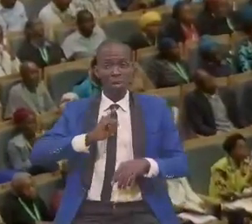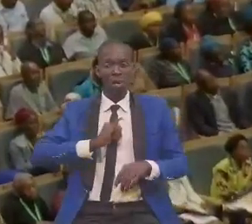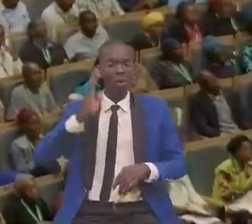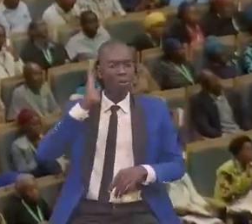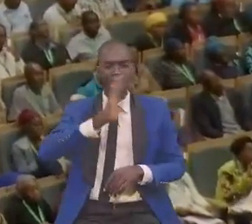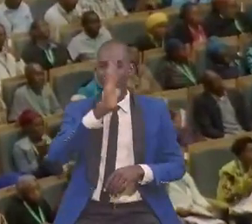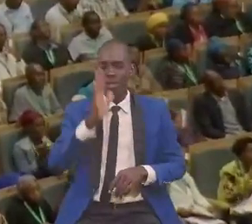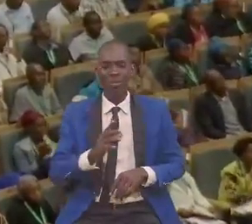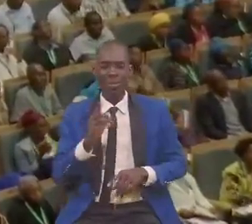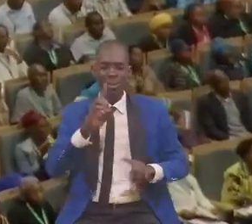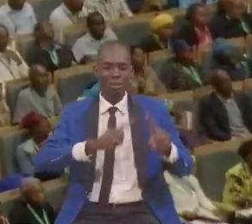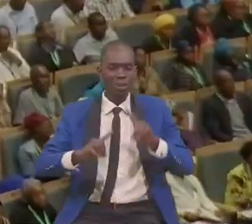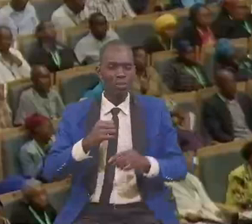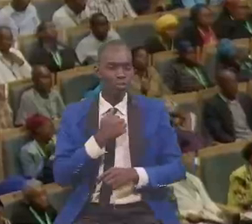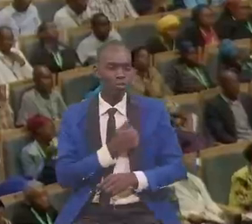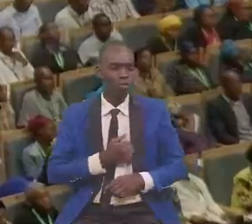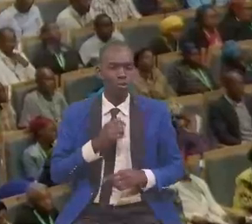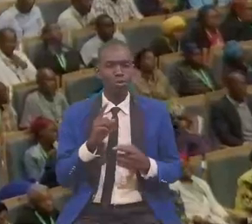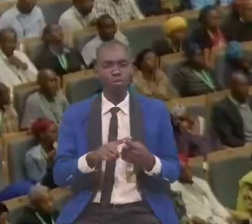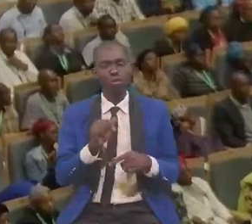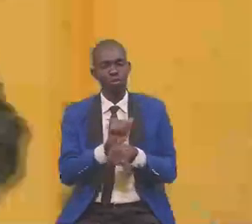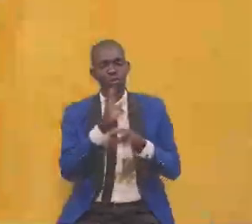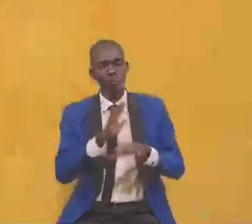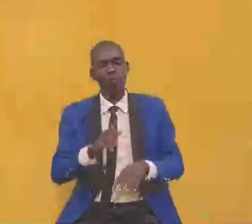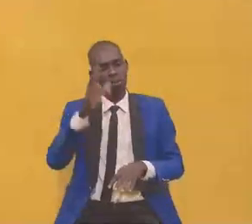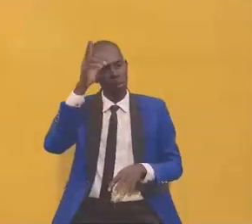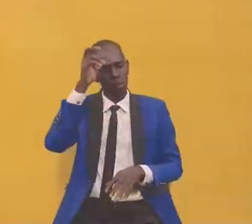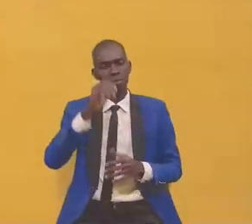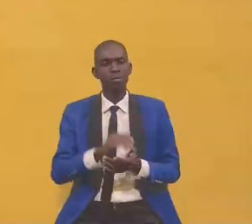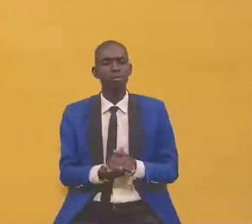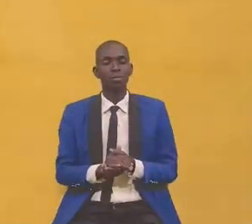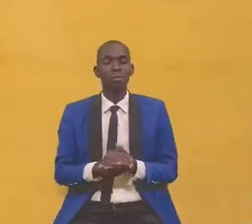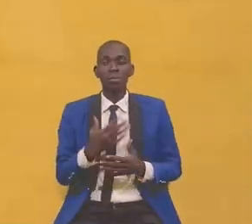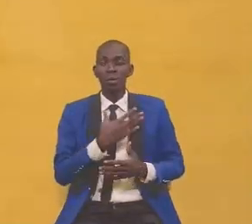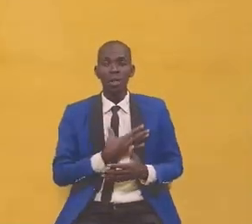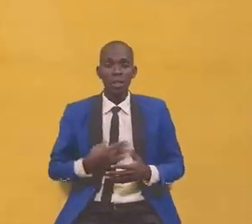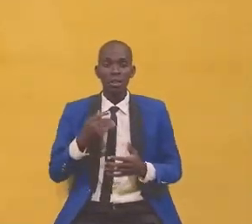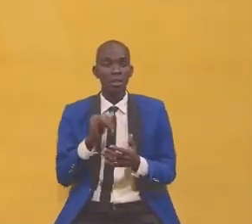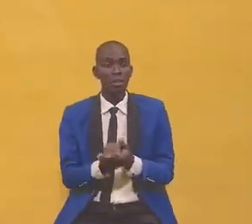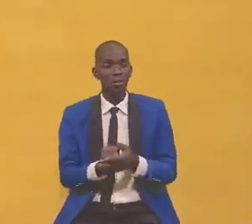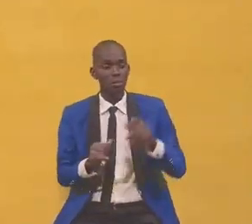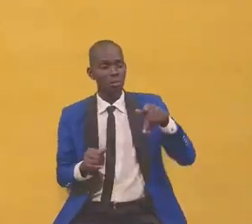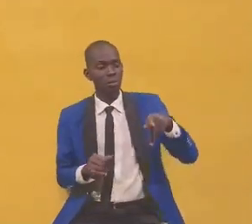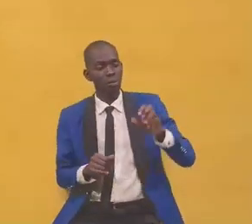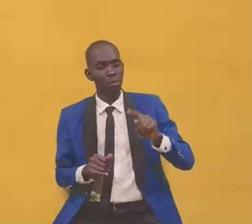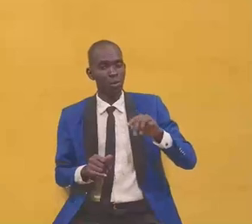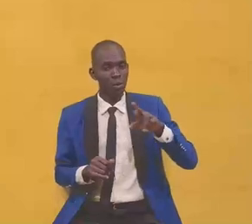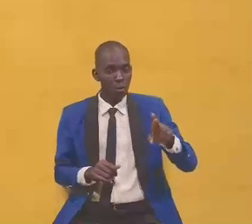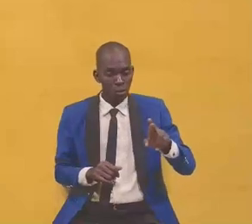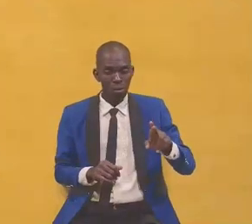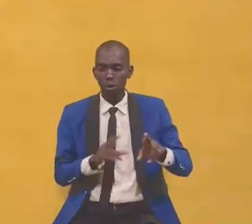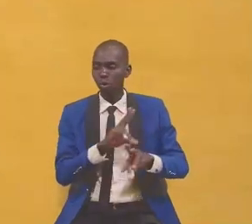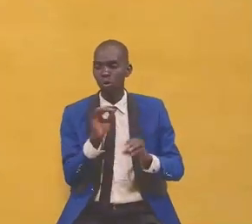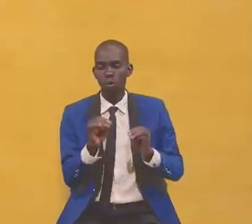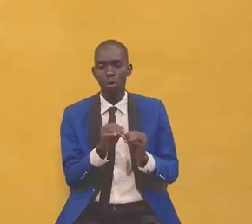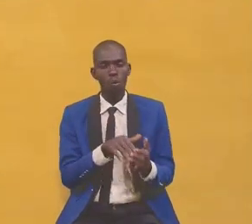Alors, Pierre, plus de peur, plus d'impotence, Pierre,